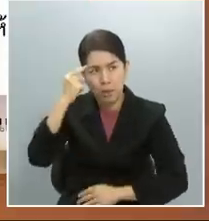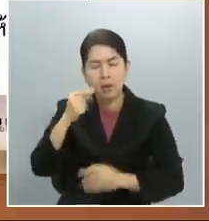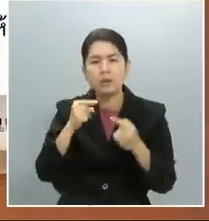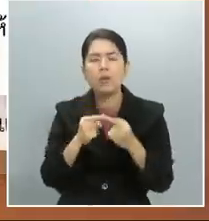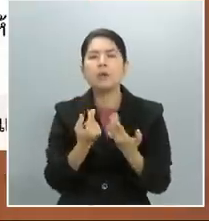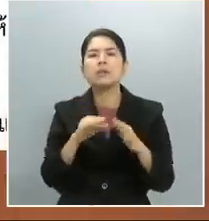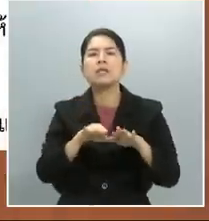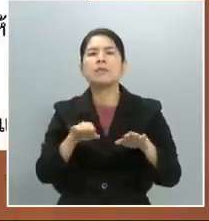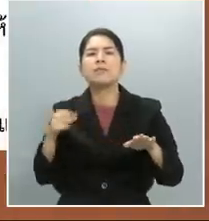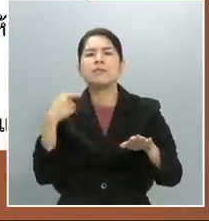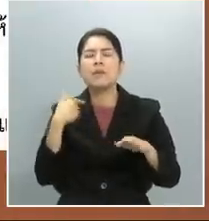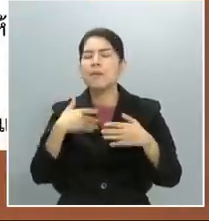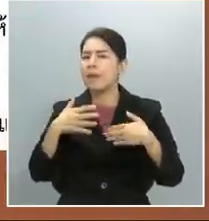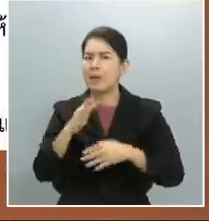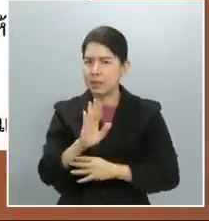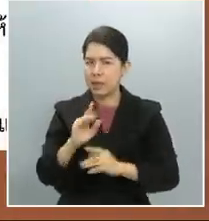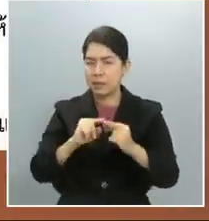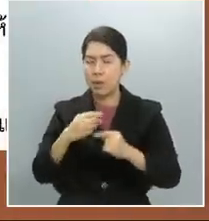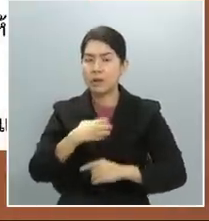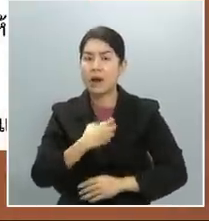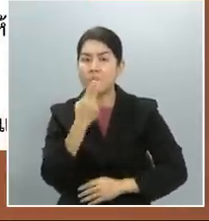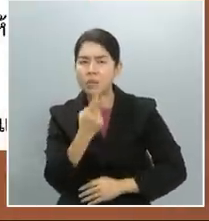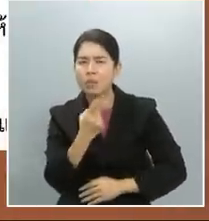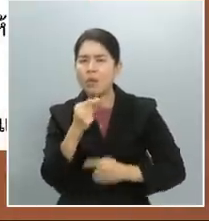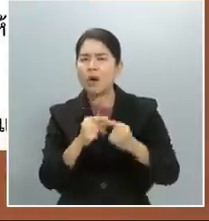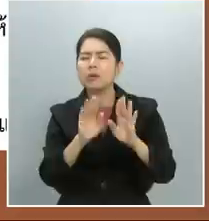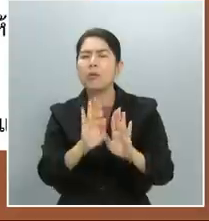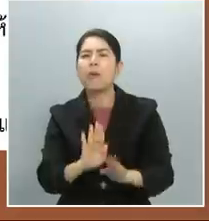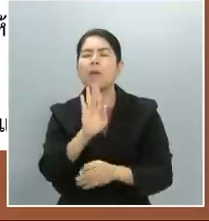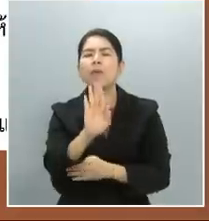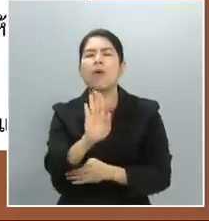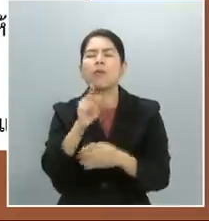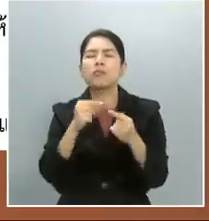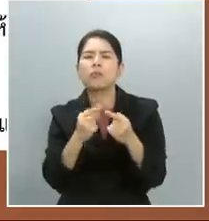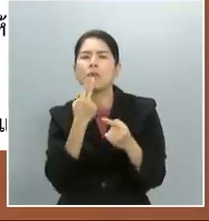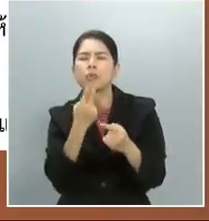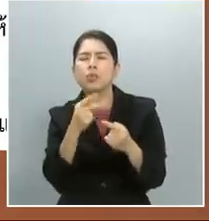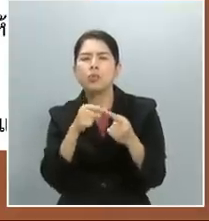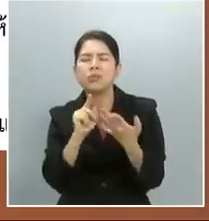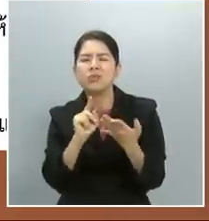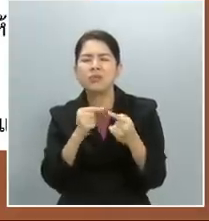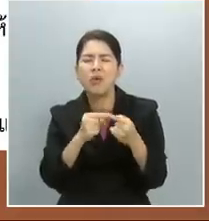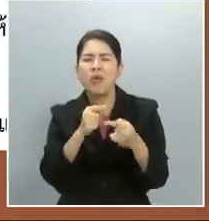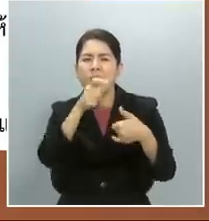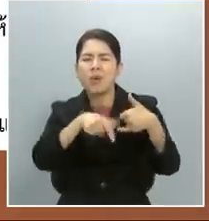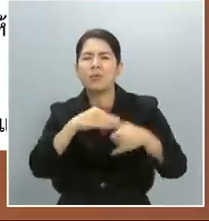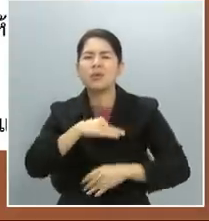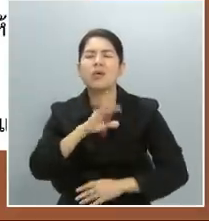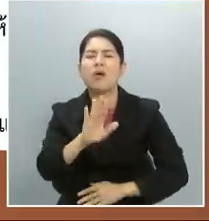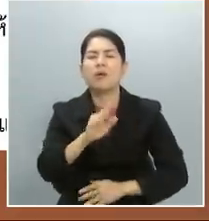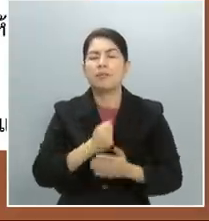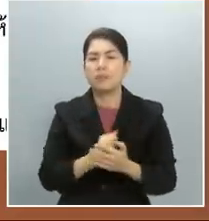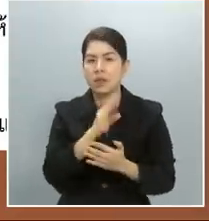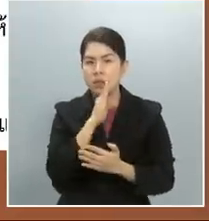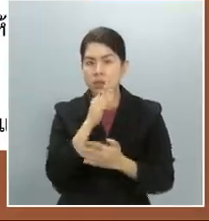ไรแค่อยากดูสันดานสุดที่ตรงไหนเท่านั้นเองแล้วก็อธิบายต่อถ้าหน้าตาและองค์ประกอบ